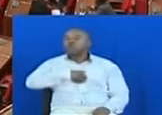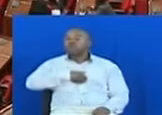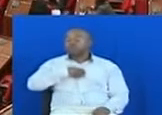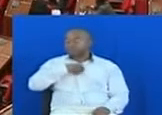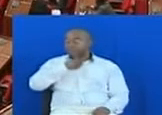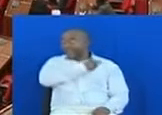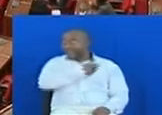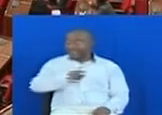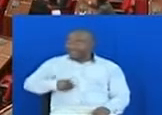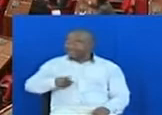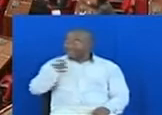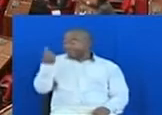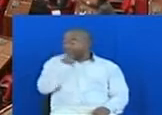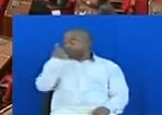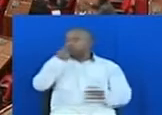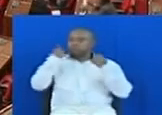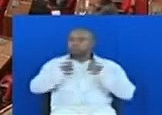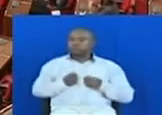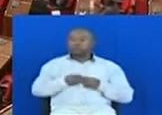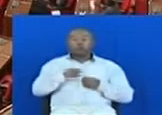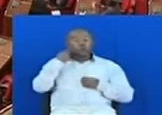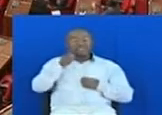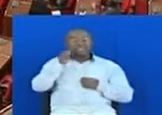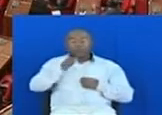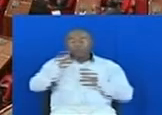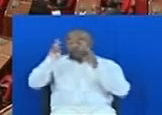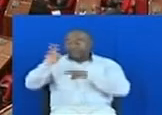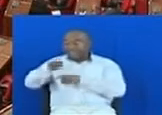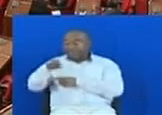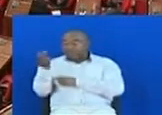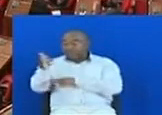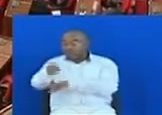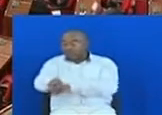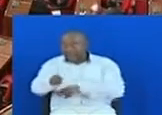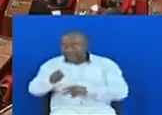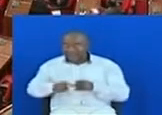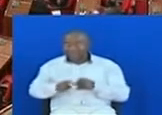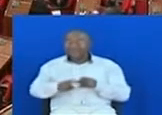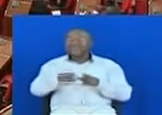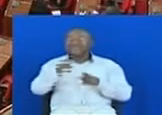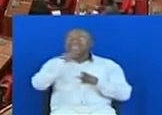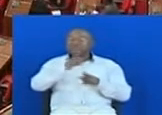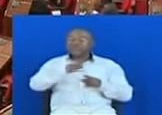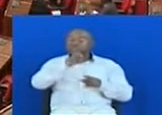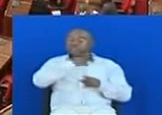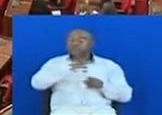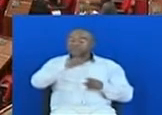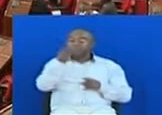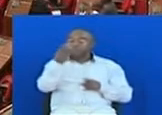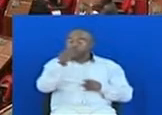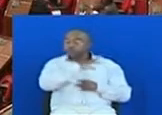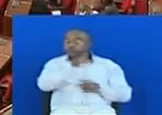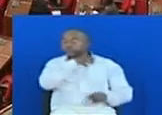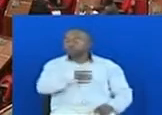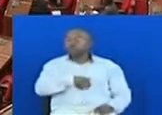jasiri. Tukisikia Italia 2000 wamekufa, Spain 3000, wote tulikuwa na